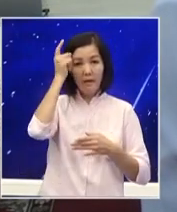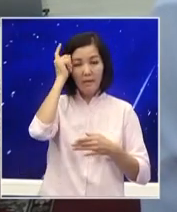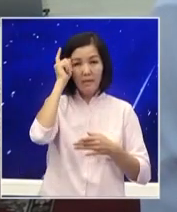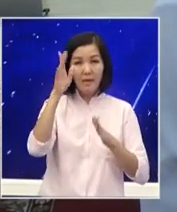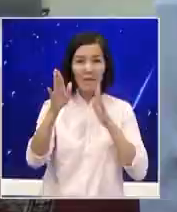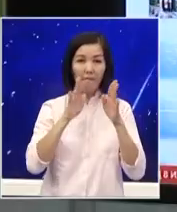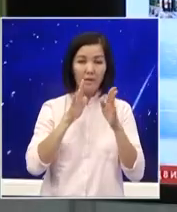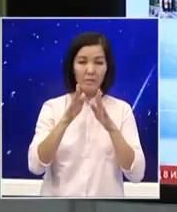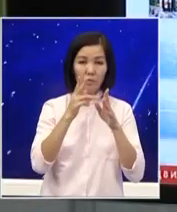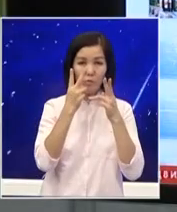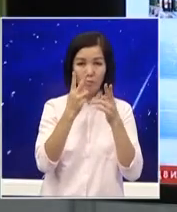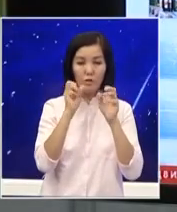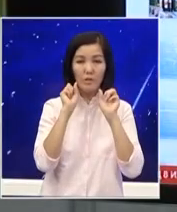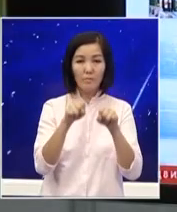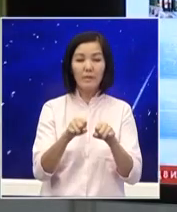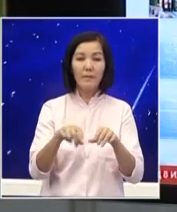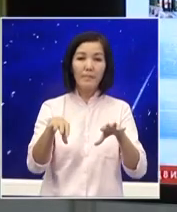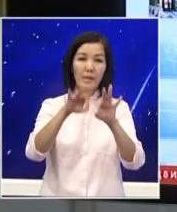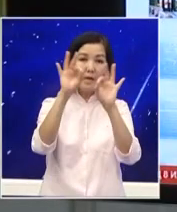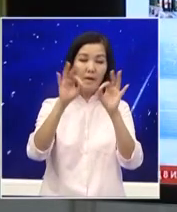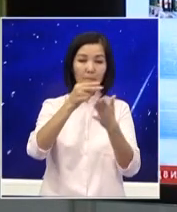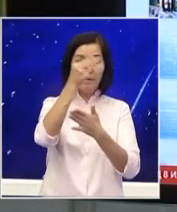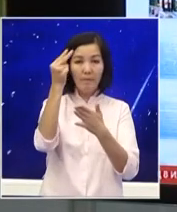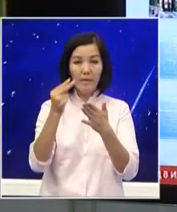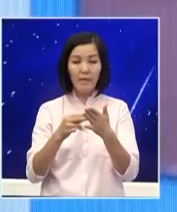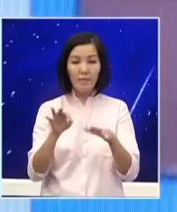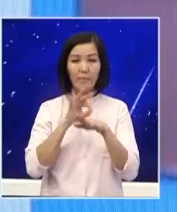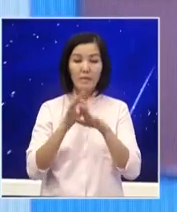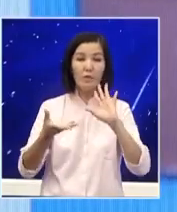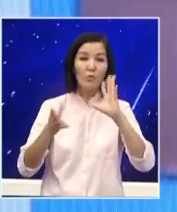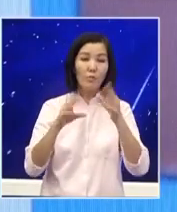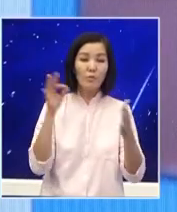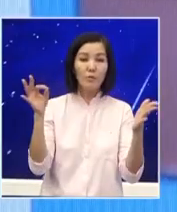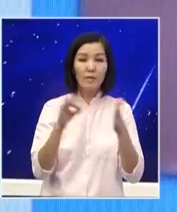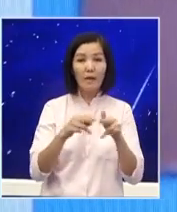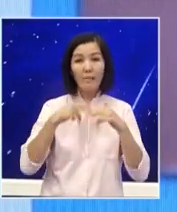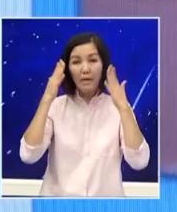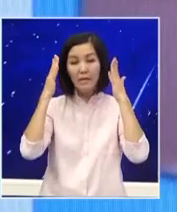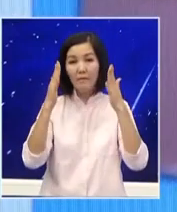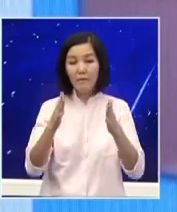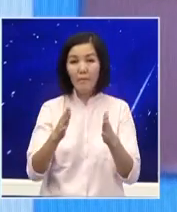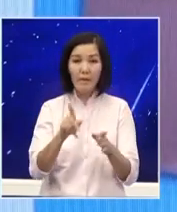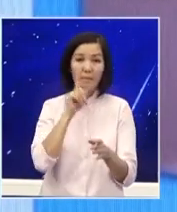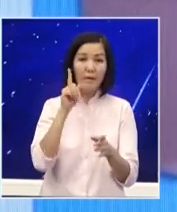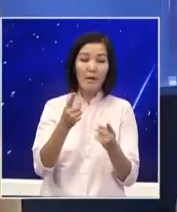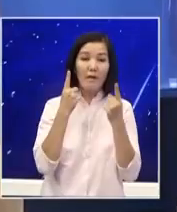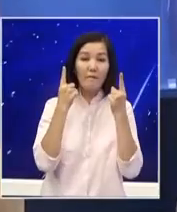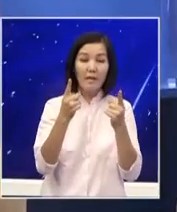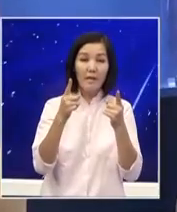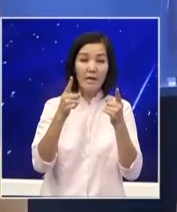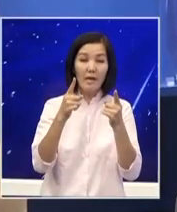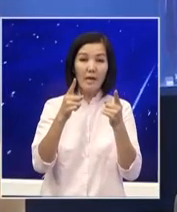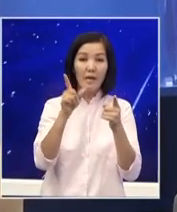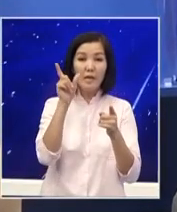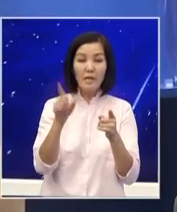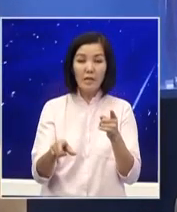фейсбук созданием урала и проведения конференции преследует общую цель обратить внимание молодежи к великой личности аль-фараби в рамках